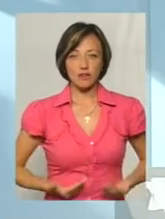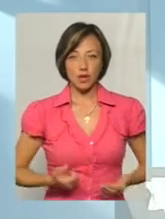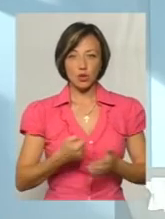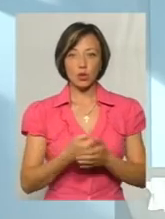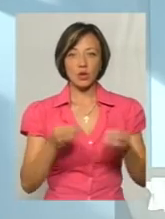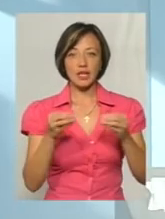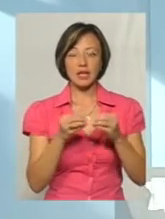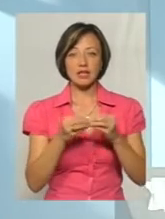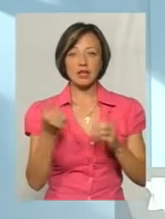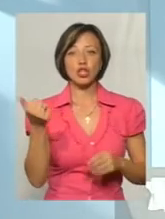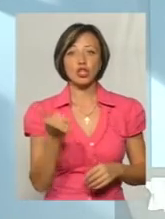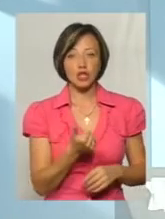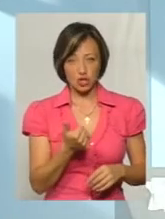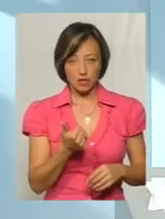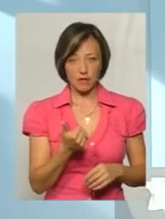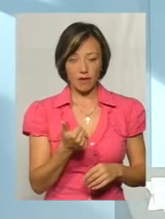10 тижнів.